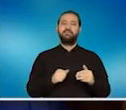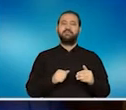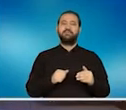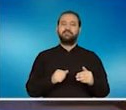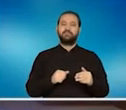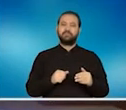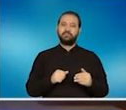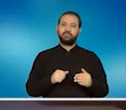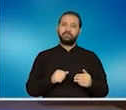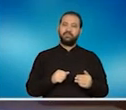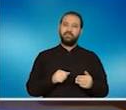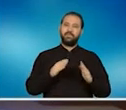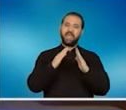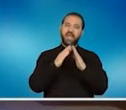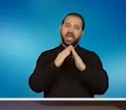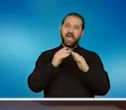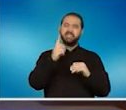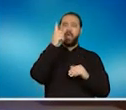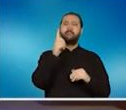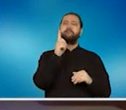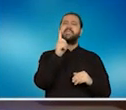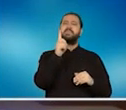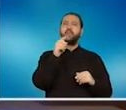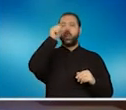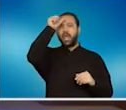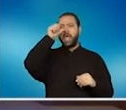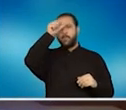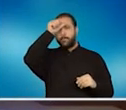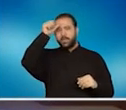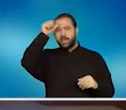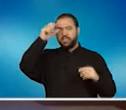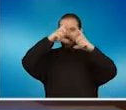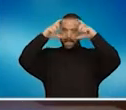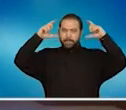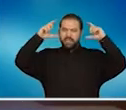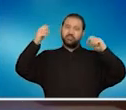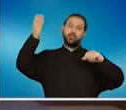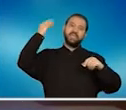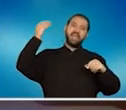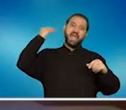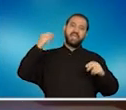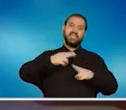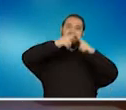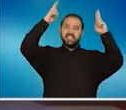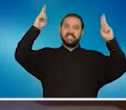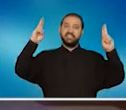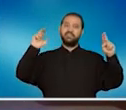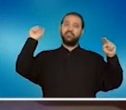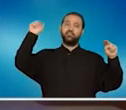reședința episcopilor, primilor episcopi înainte de Sfântul Andrei, era